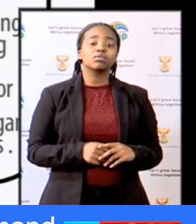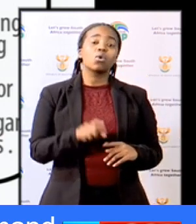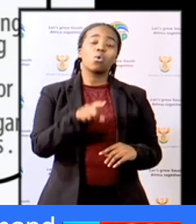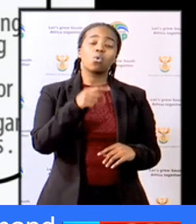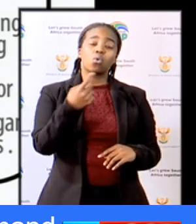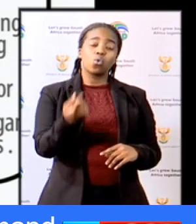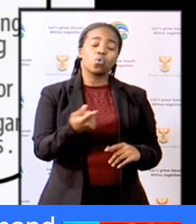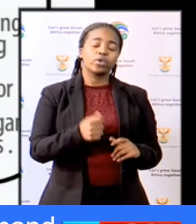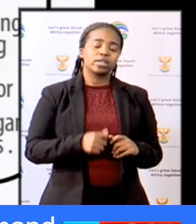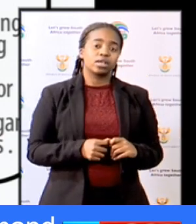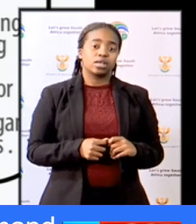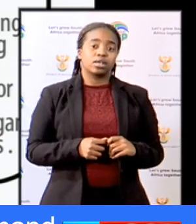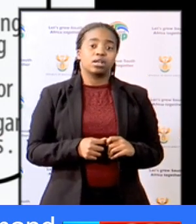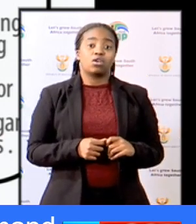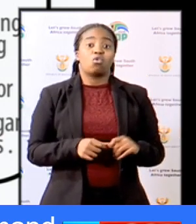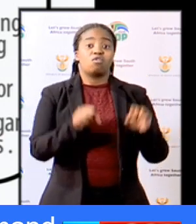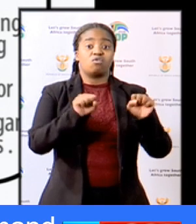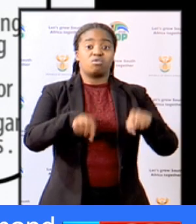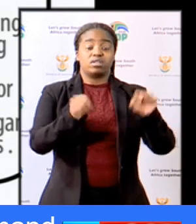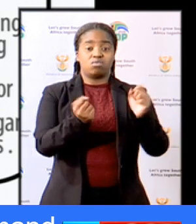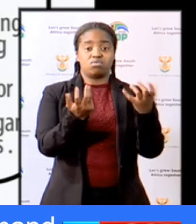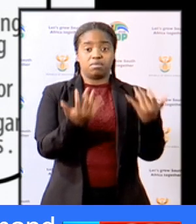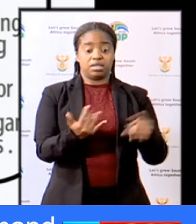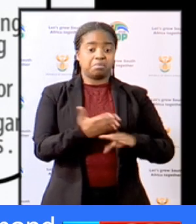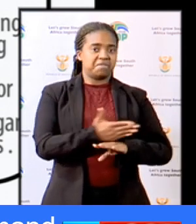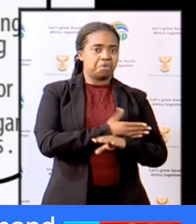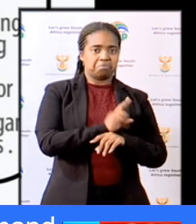Okunye osekuvunyelwe obekungavunyelwe